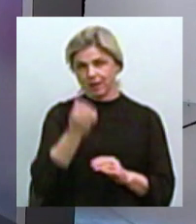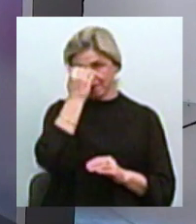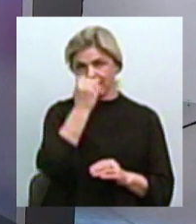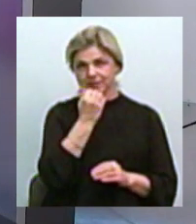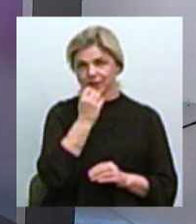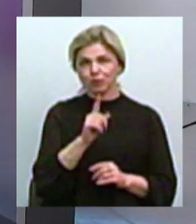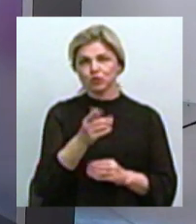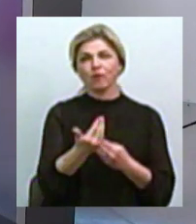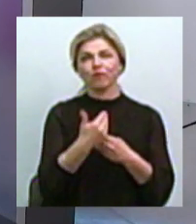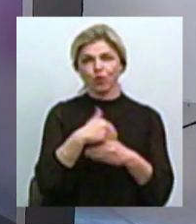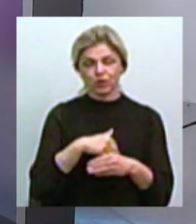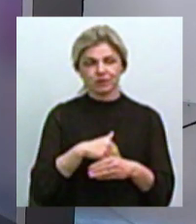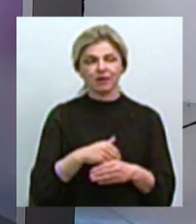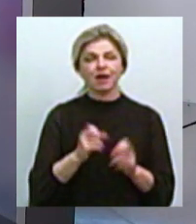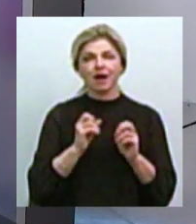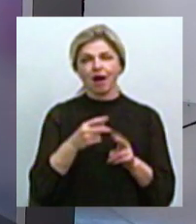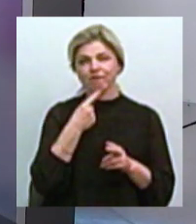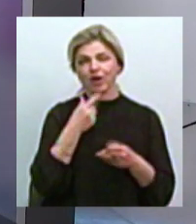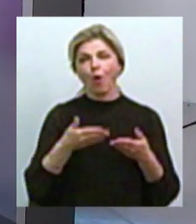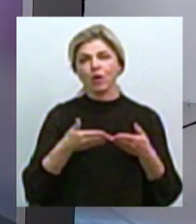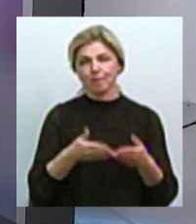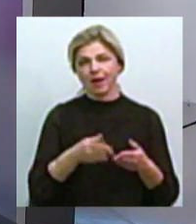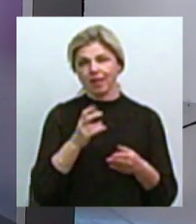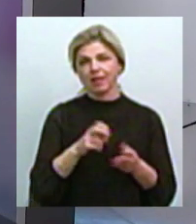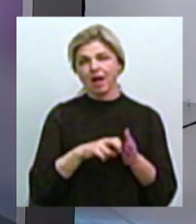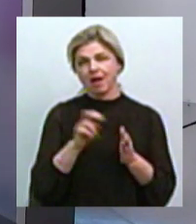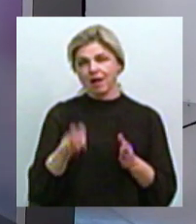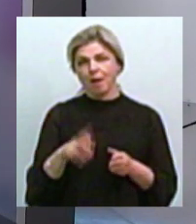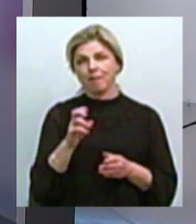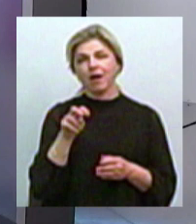ви були з нами, як то кажуть, з корабля на бал. Це була